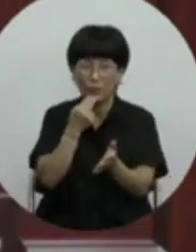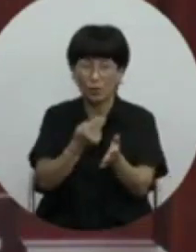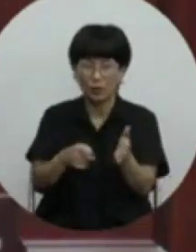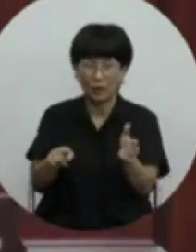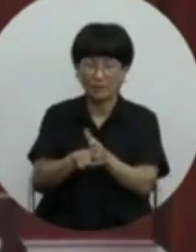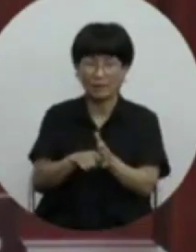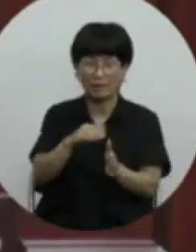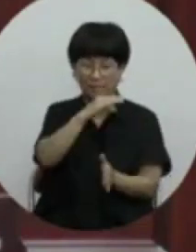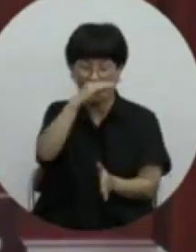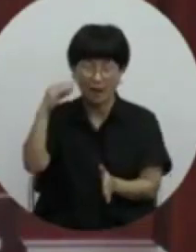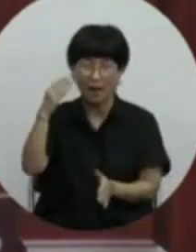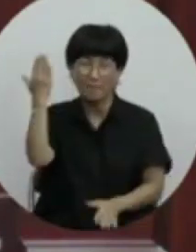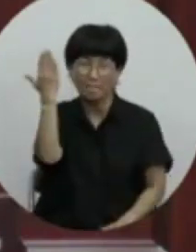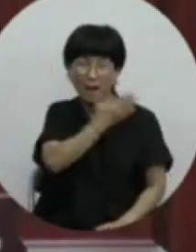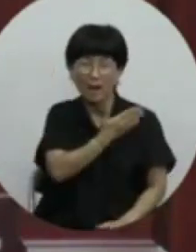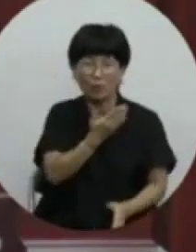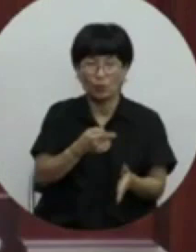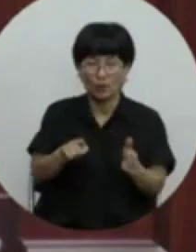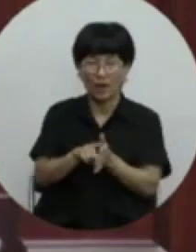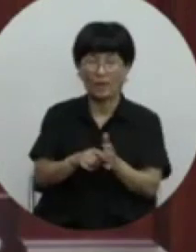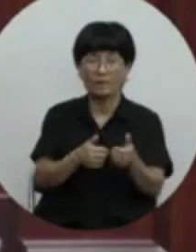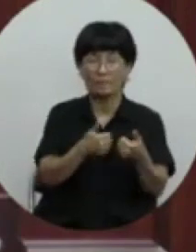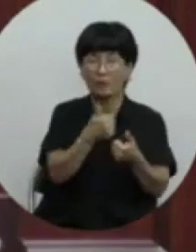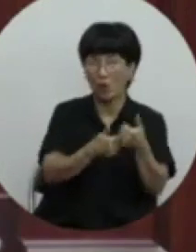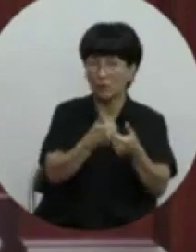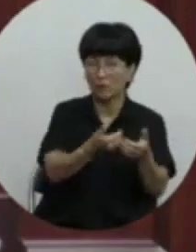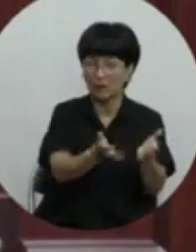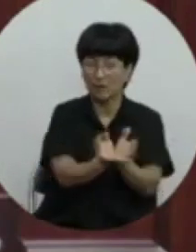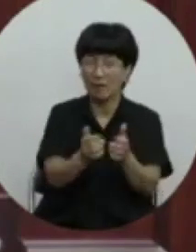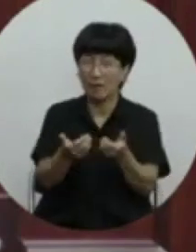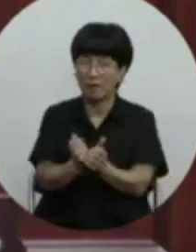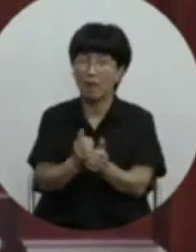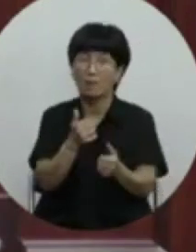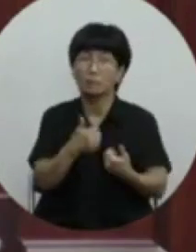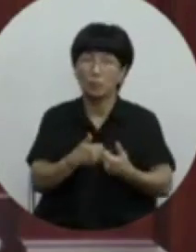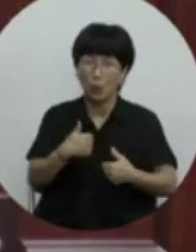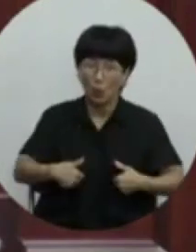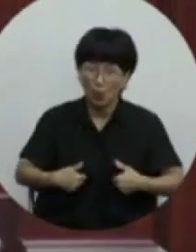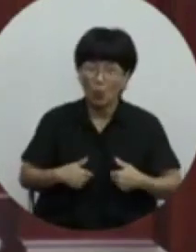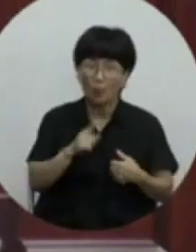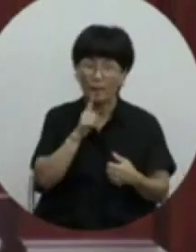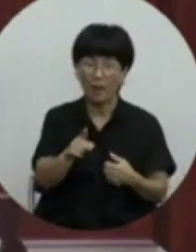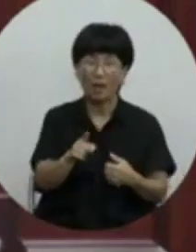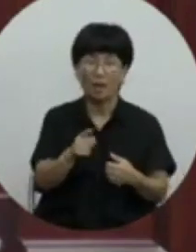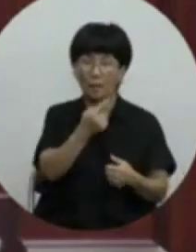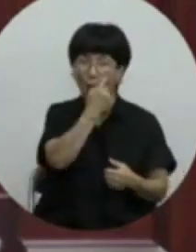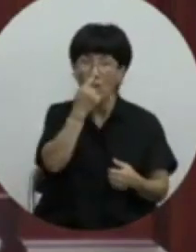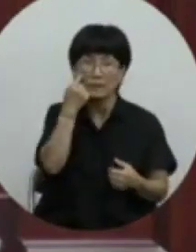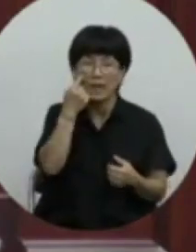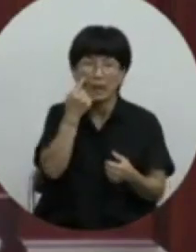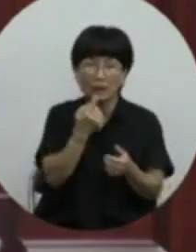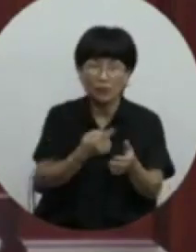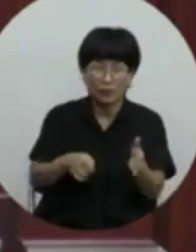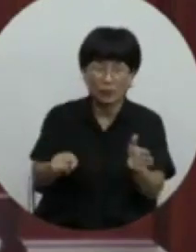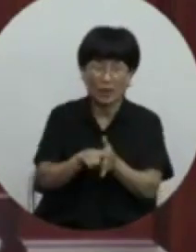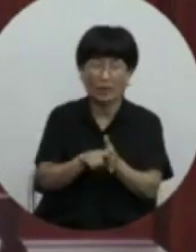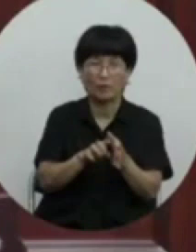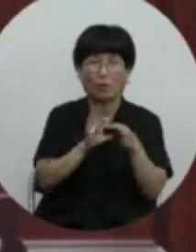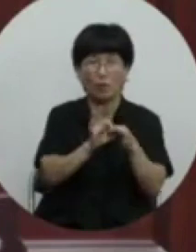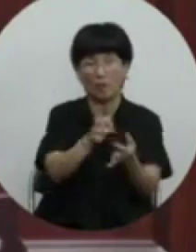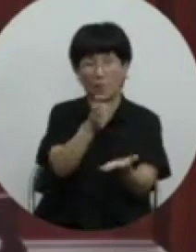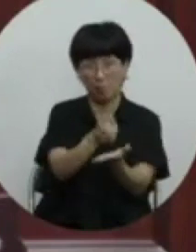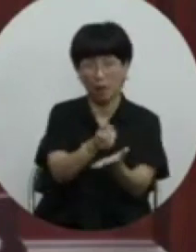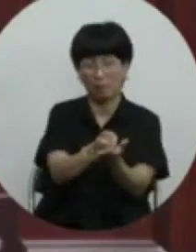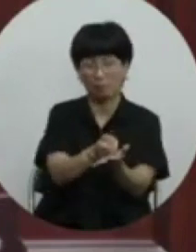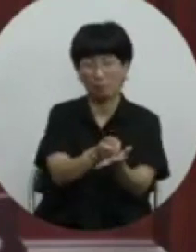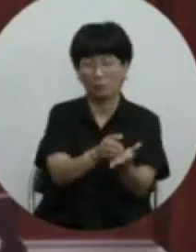질서 확립할 수 있는 견제 대책이 수립되어야 하며 공사의 자율 경영을 보장할 수 있는 감사 관리 규정들이